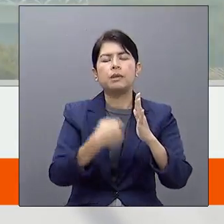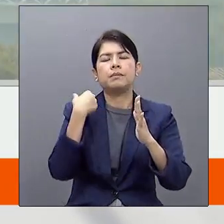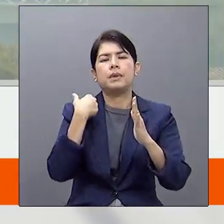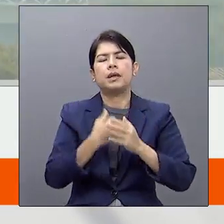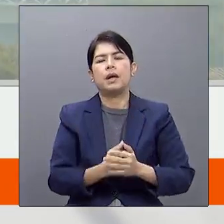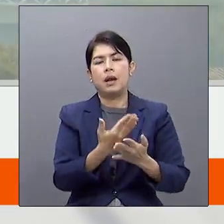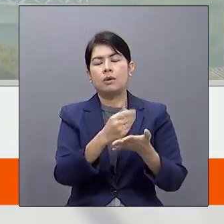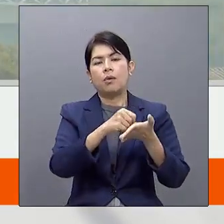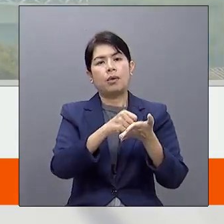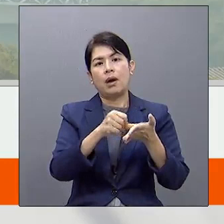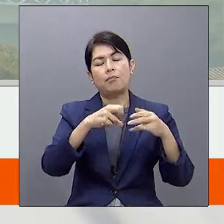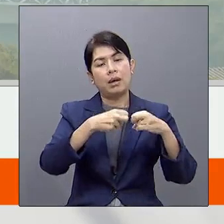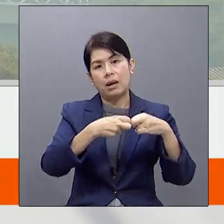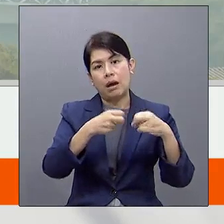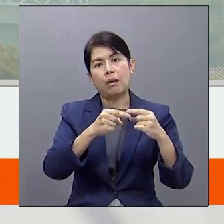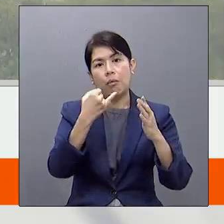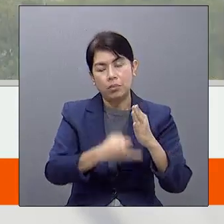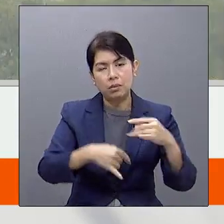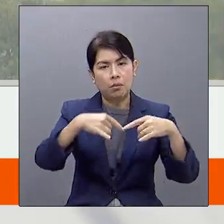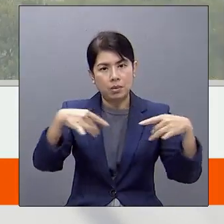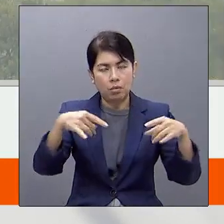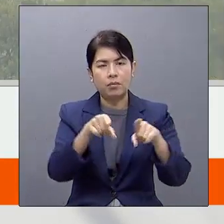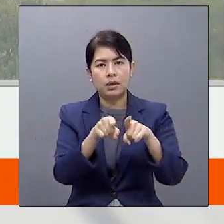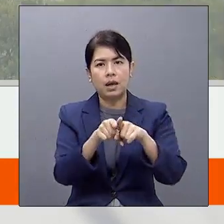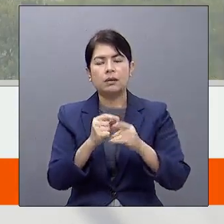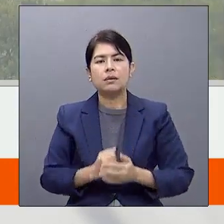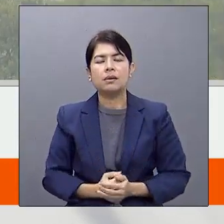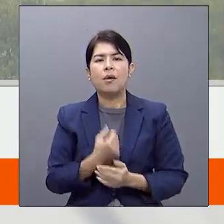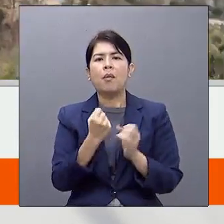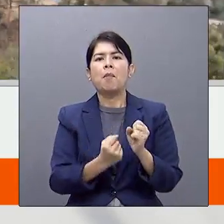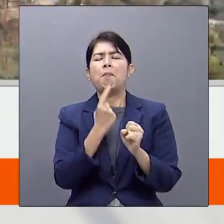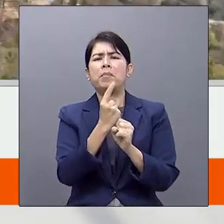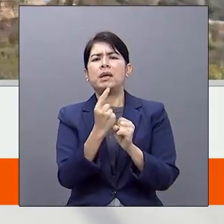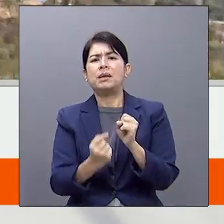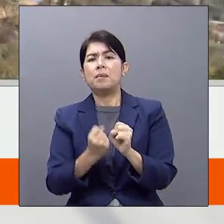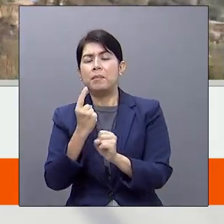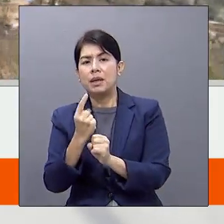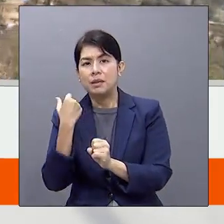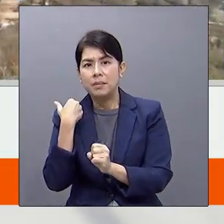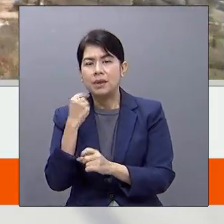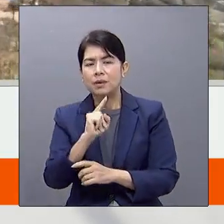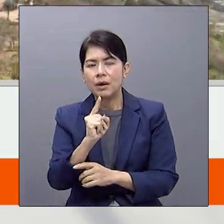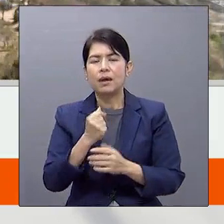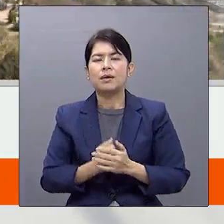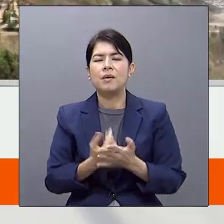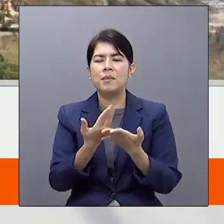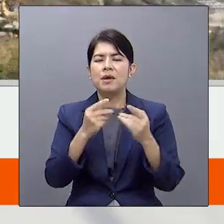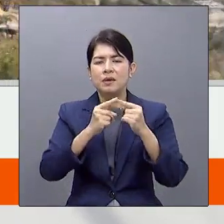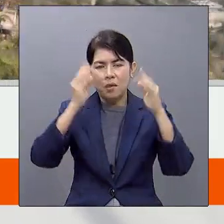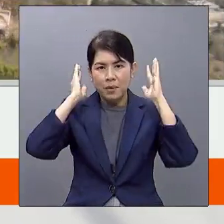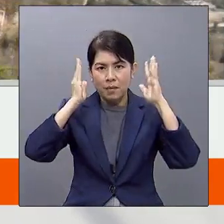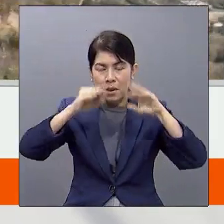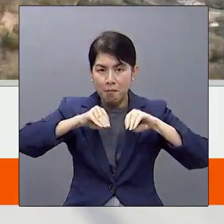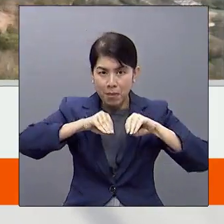ราจึงได้เห็นแต่ละปีเนี่ยมีการเก็บใบไม้จากป่ามีการรณรงค์ทำนู่นทำนี่แบบที่